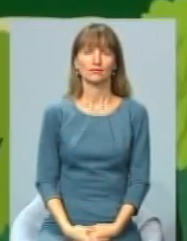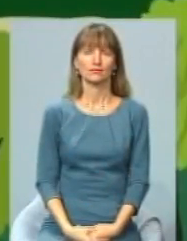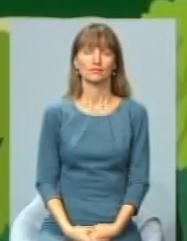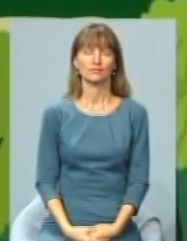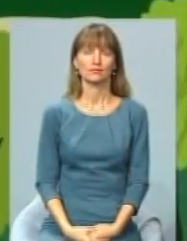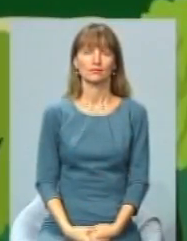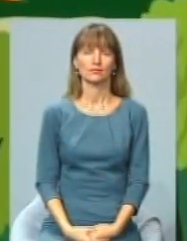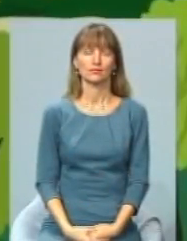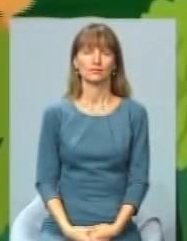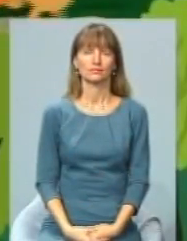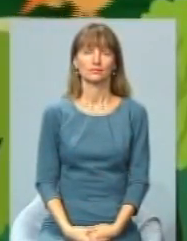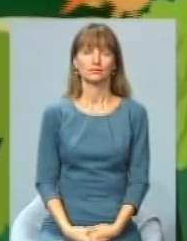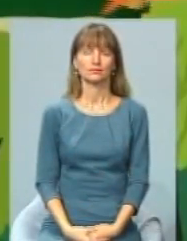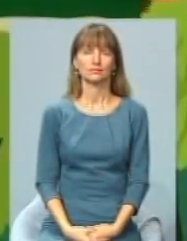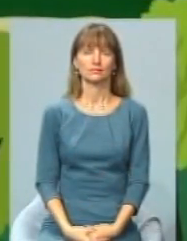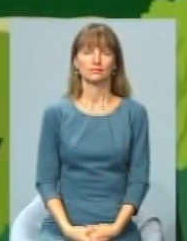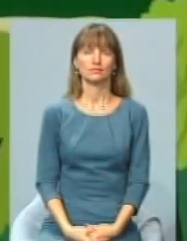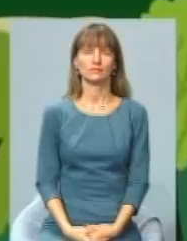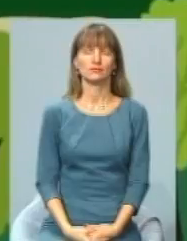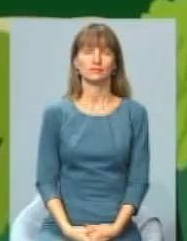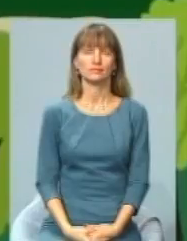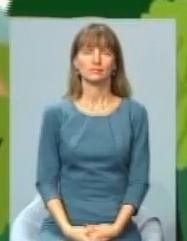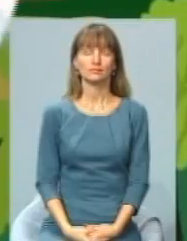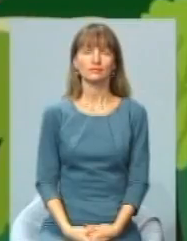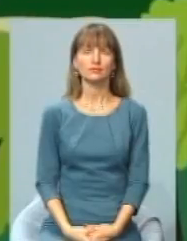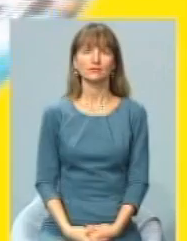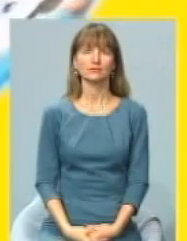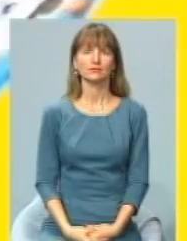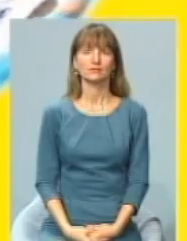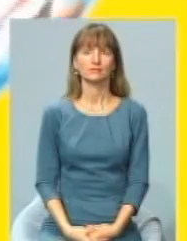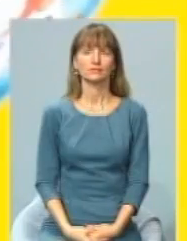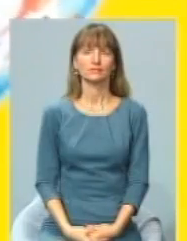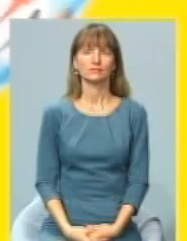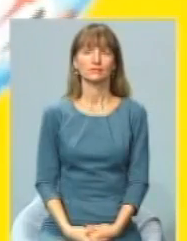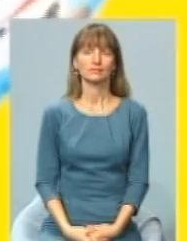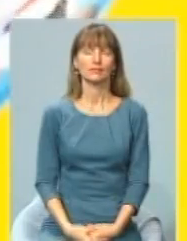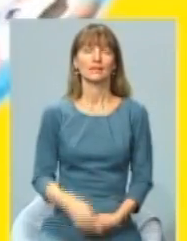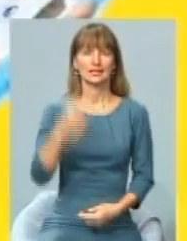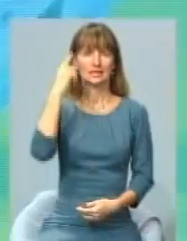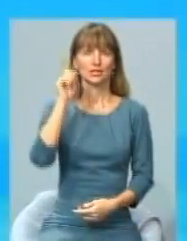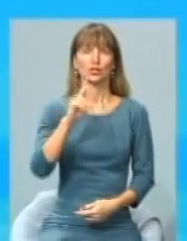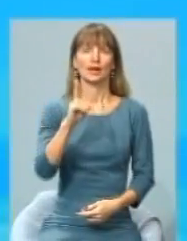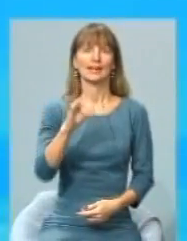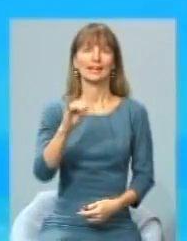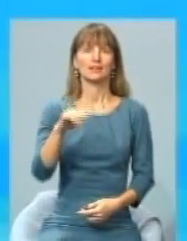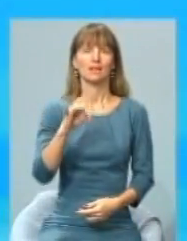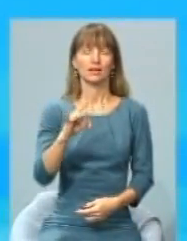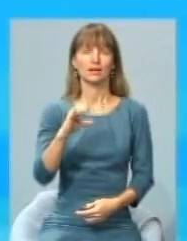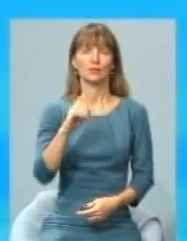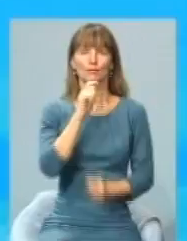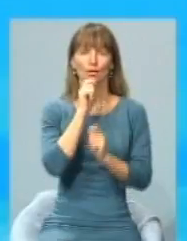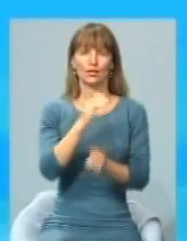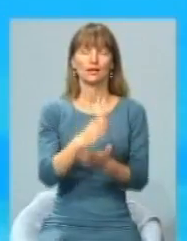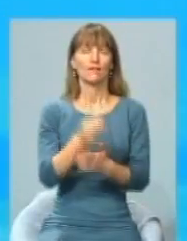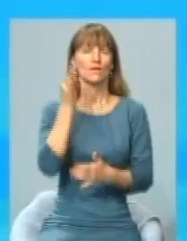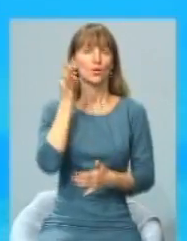Чи знали ви, що Kinder-сюрприз має не тільки смачний